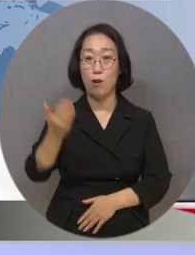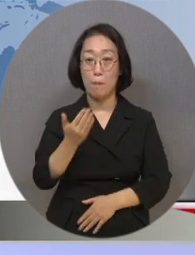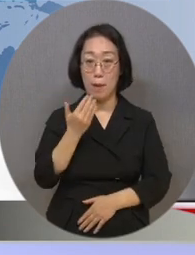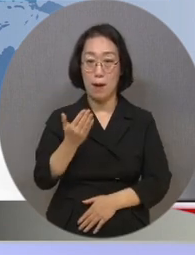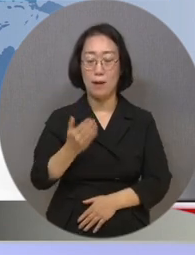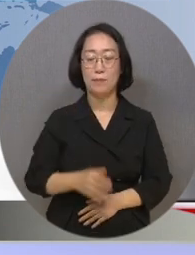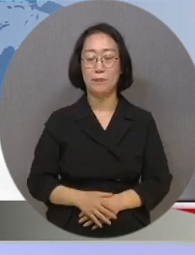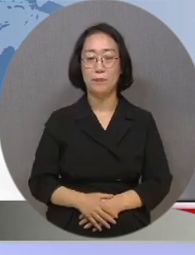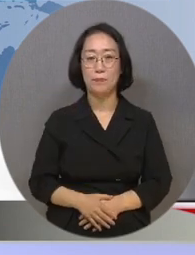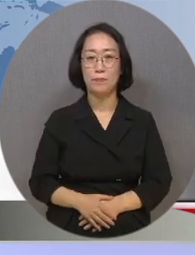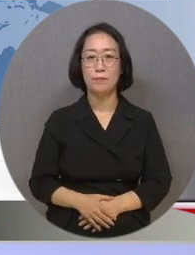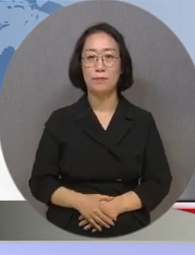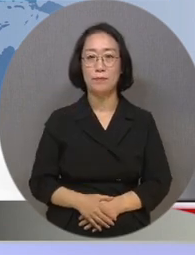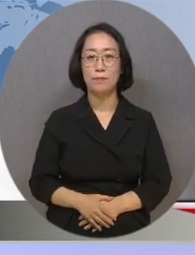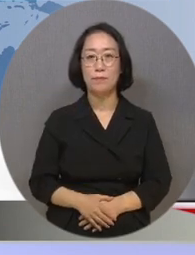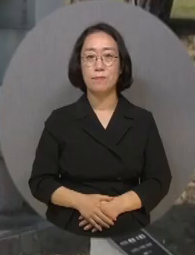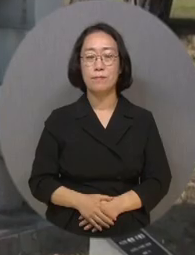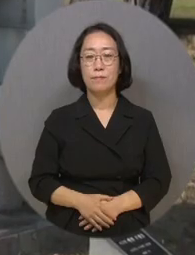정은성 기자입니다.